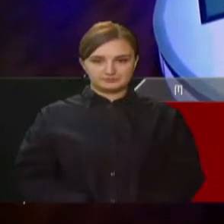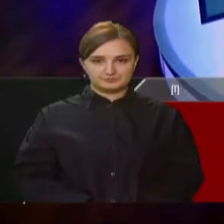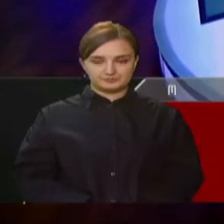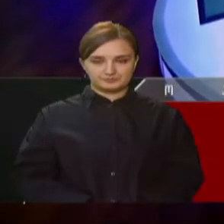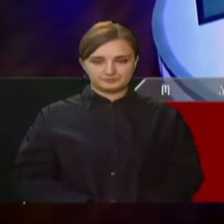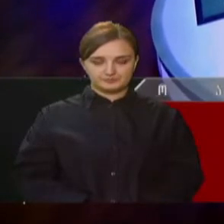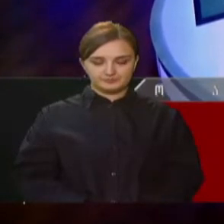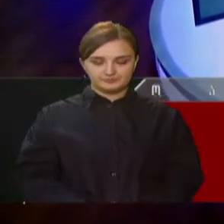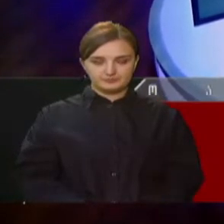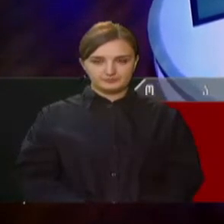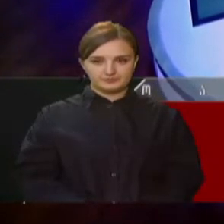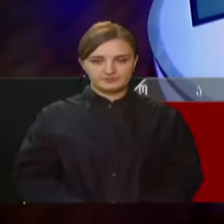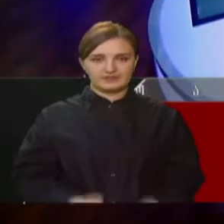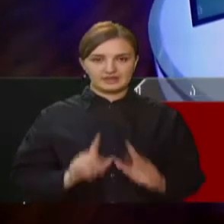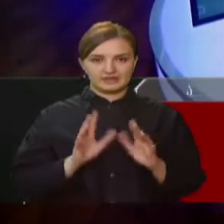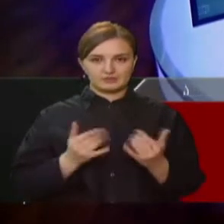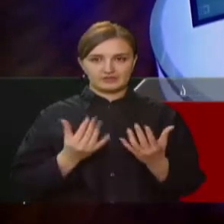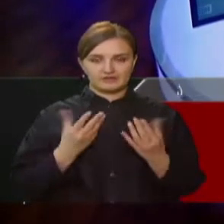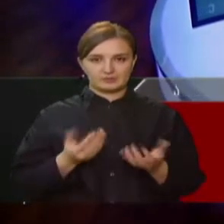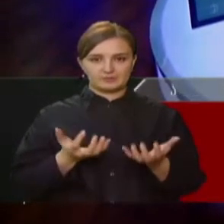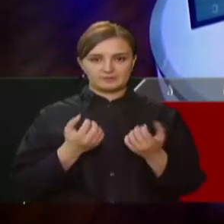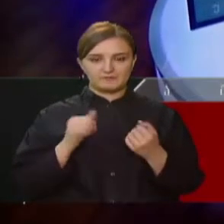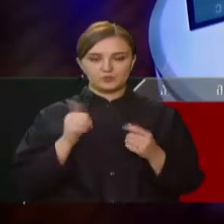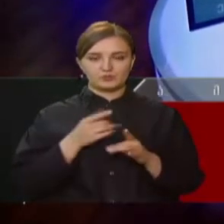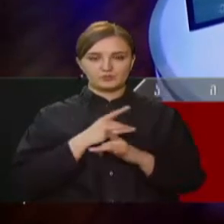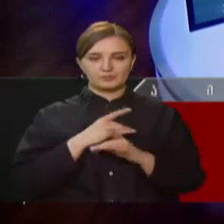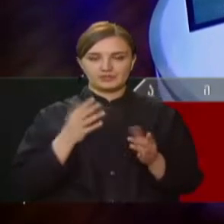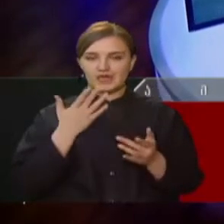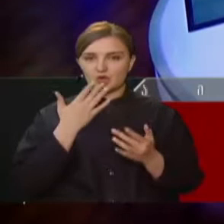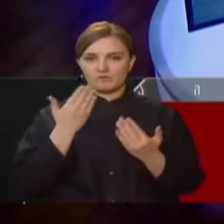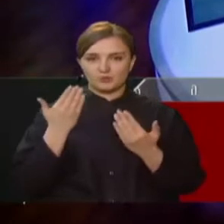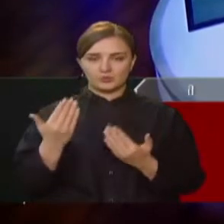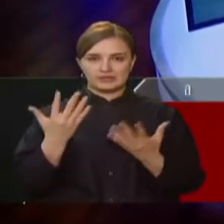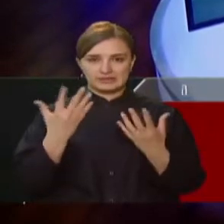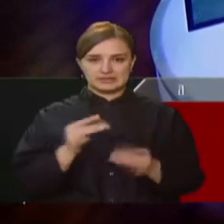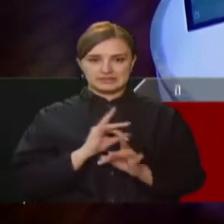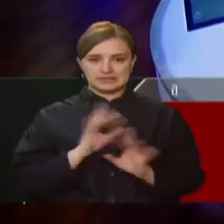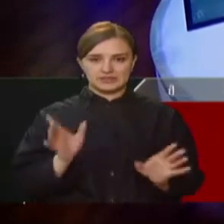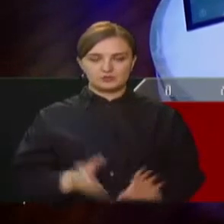Ნათია, რა ხდებოდა დღევანდელ მიღებაზე, როგორ აღინიშნა ეროვნული დღესასწაული?